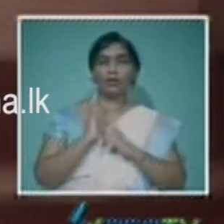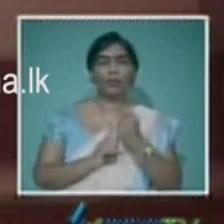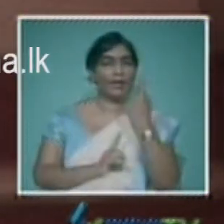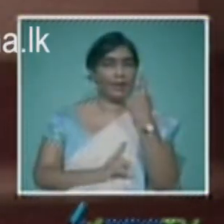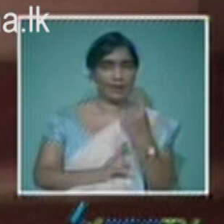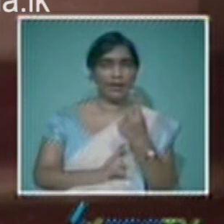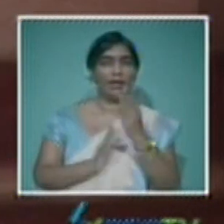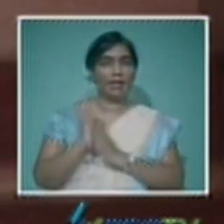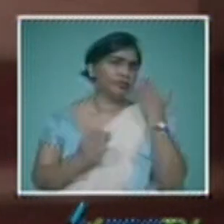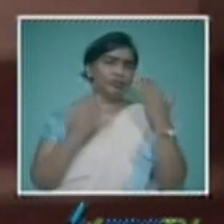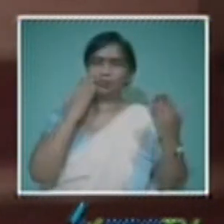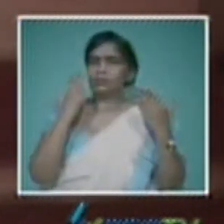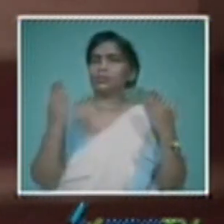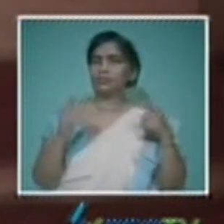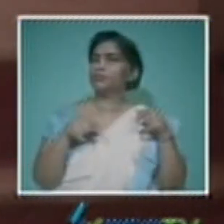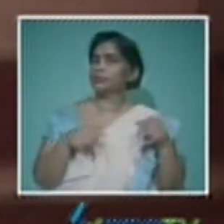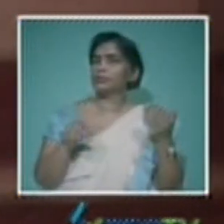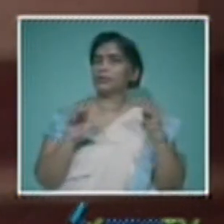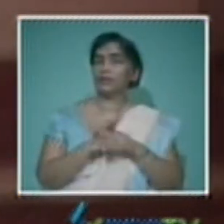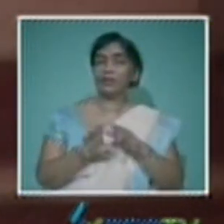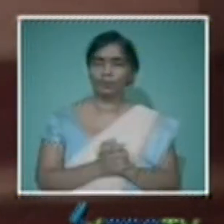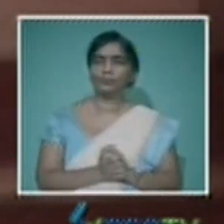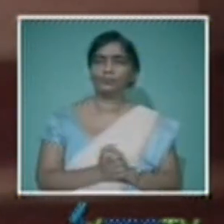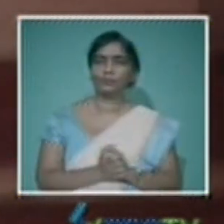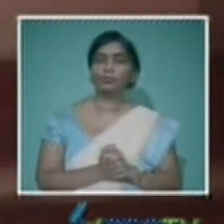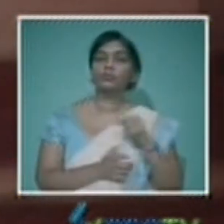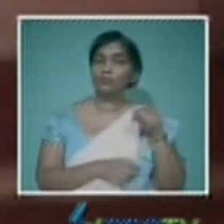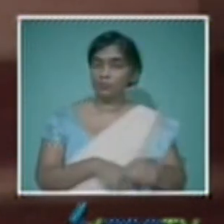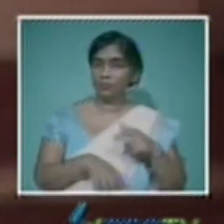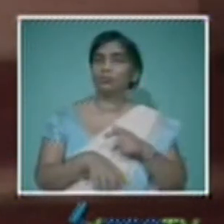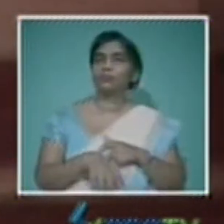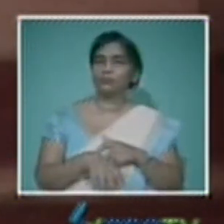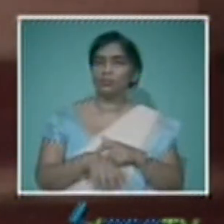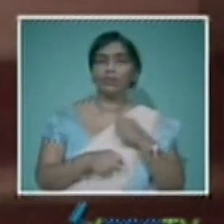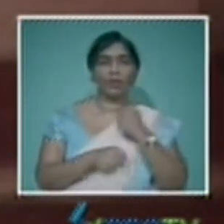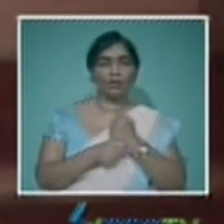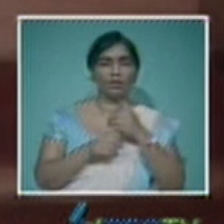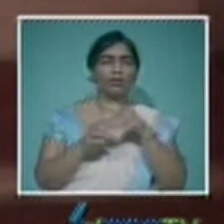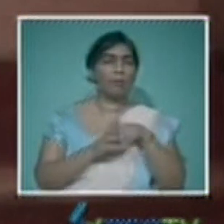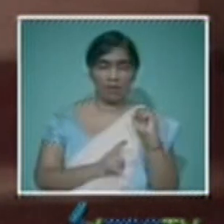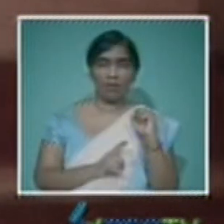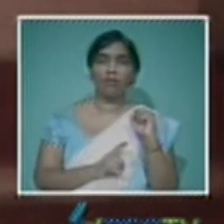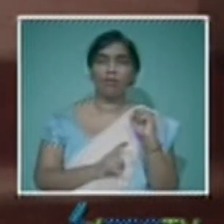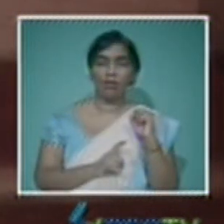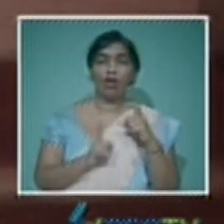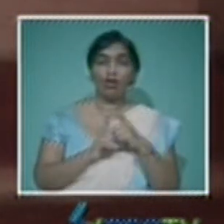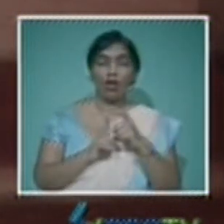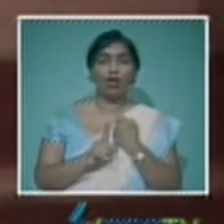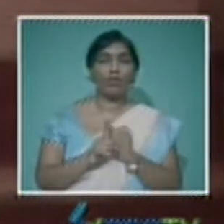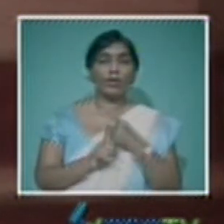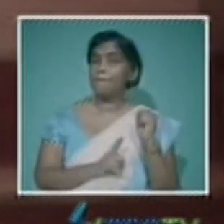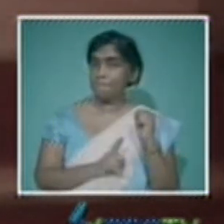එකම මන්ත්‍රීතුමා මෙතනට අවිල්ල වැඩිබණ කිව්වට මේ වෙලාවෙත් අපි දකිනවා ආණ්ඩුවේ කට්ටිය ජවාරම් කරනවා. ඩොලර් කෝටි